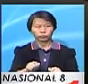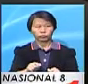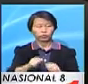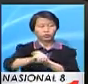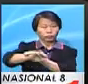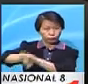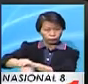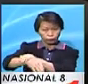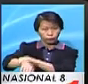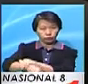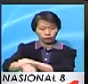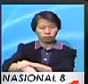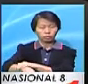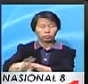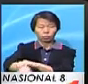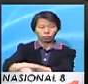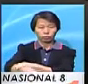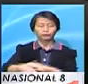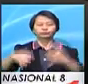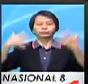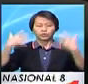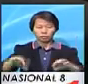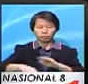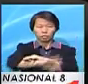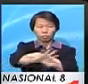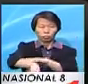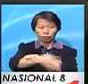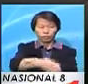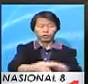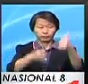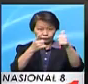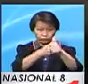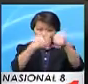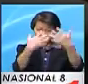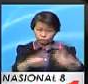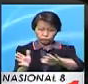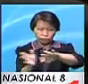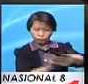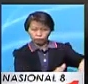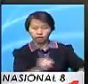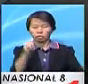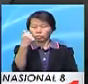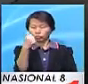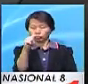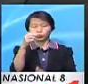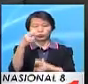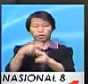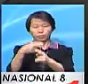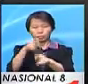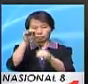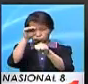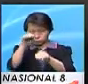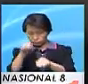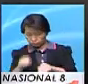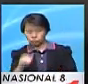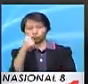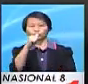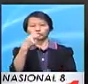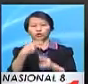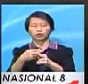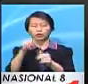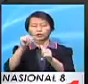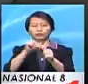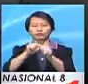diundi. Dan setelah undian pertama dilakukan, 10 nama dipilih untuk